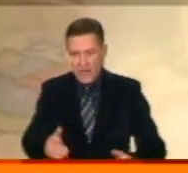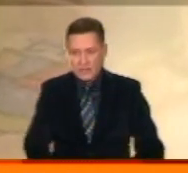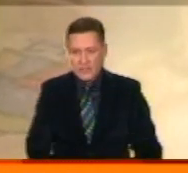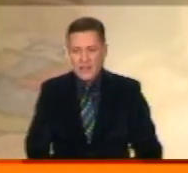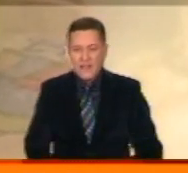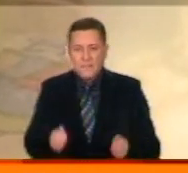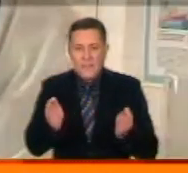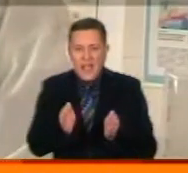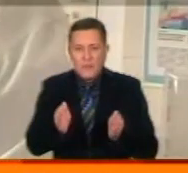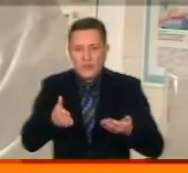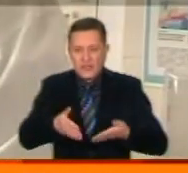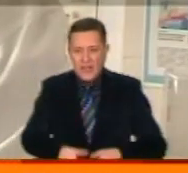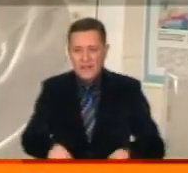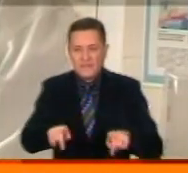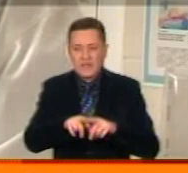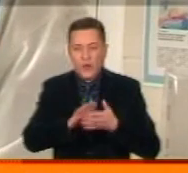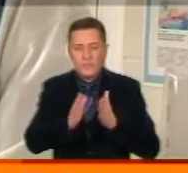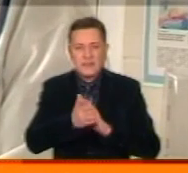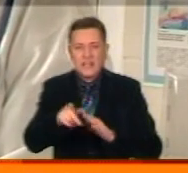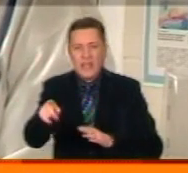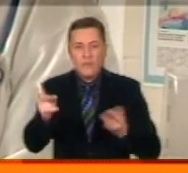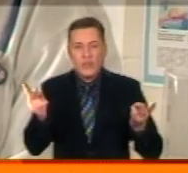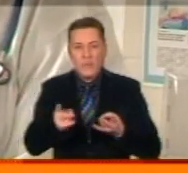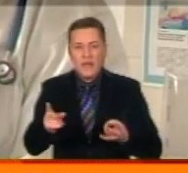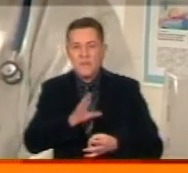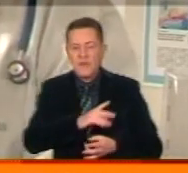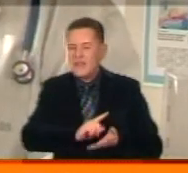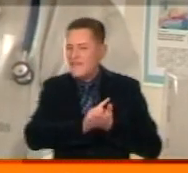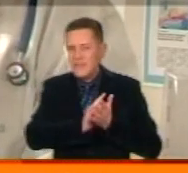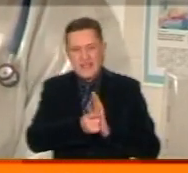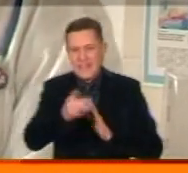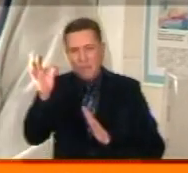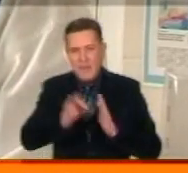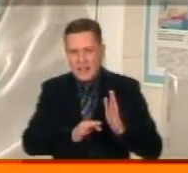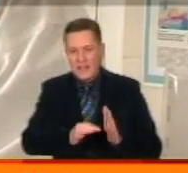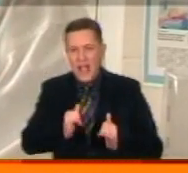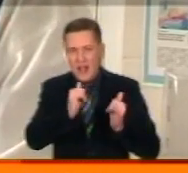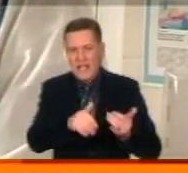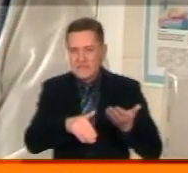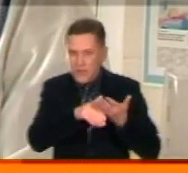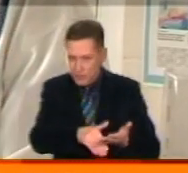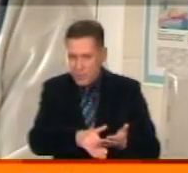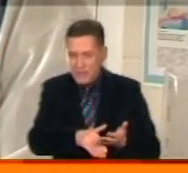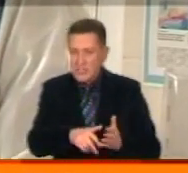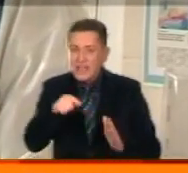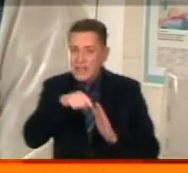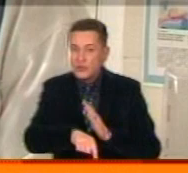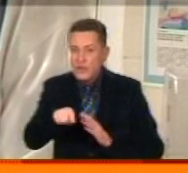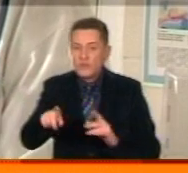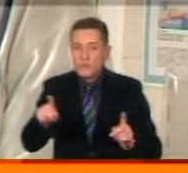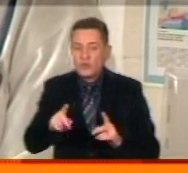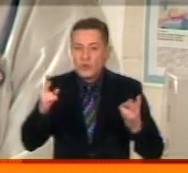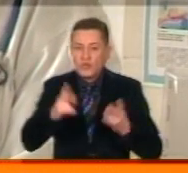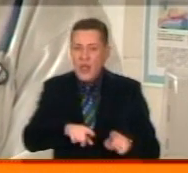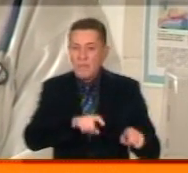родился в таком состоянии что ему было необходи немедленно оказывать помо она заключала том что Он нуждался в